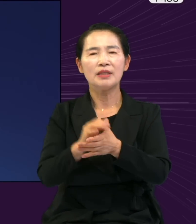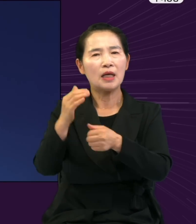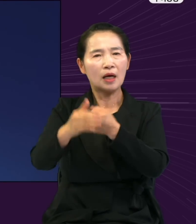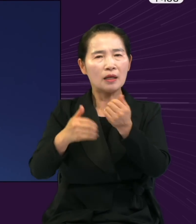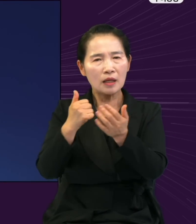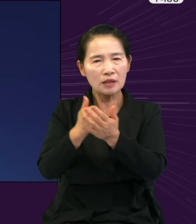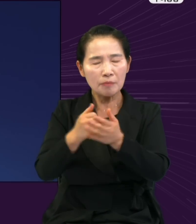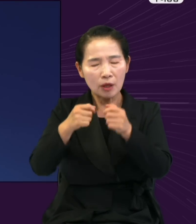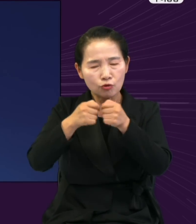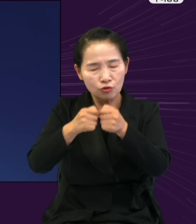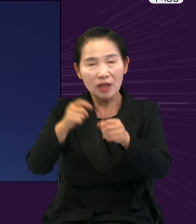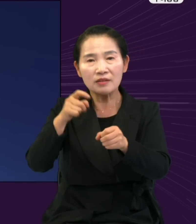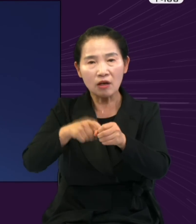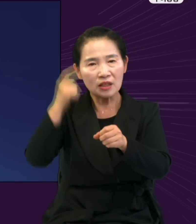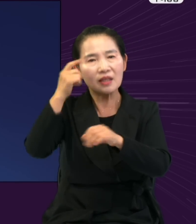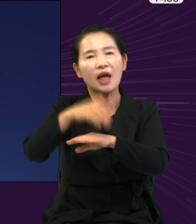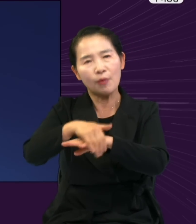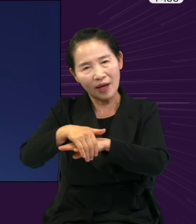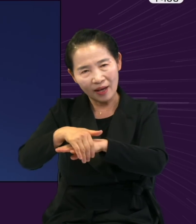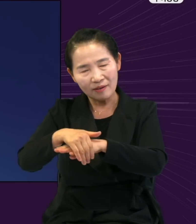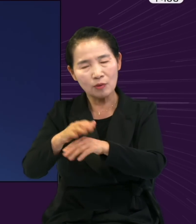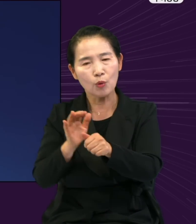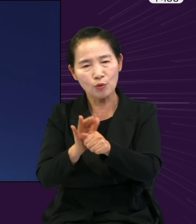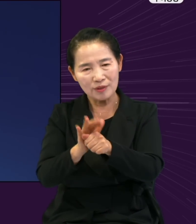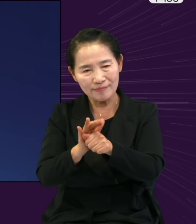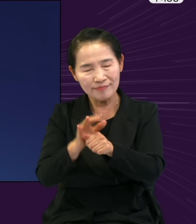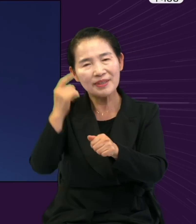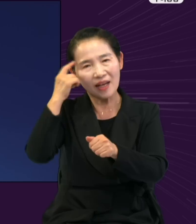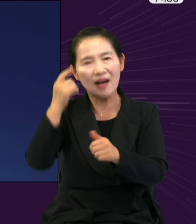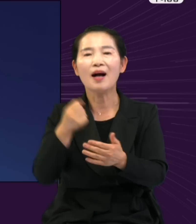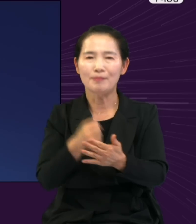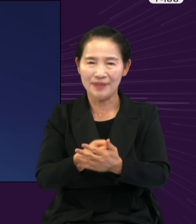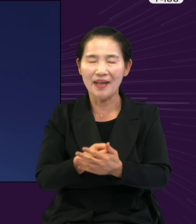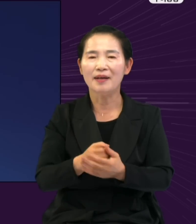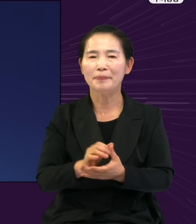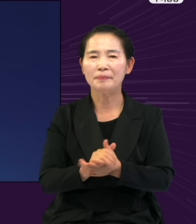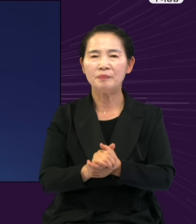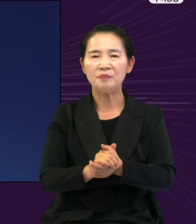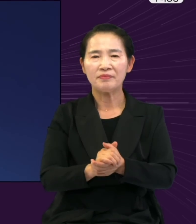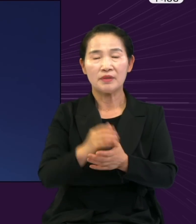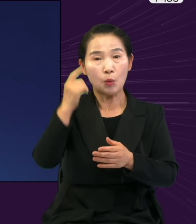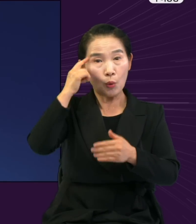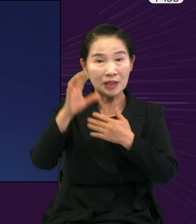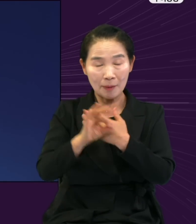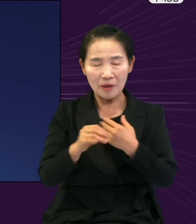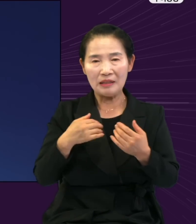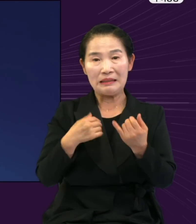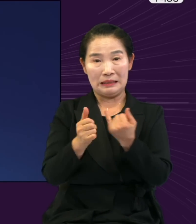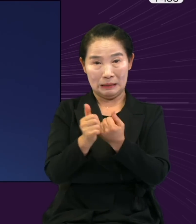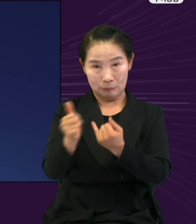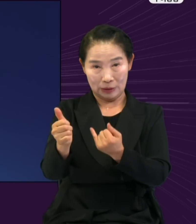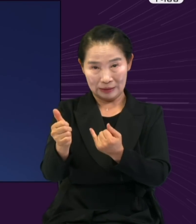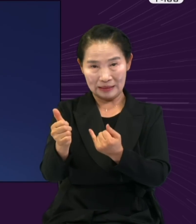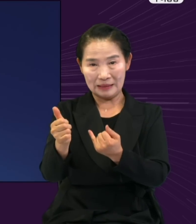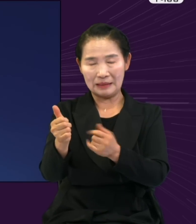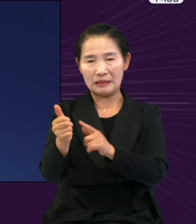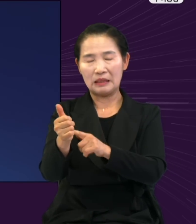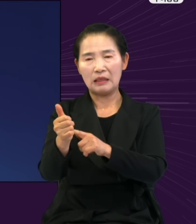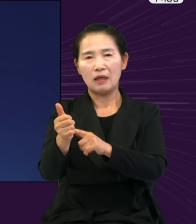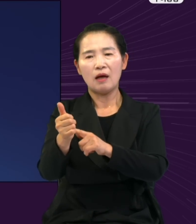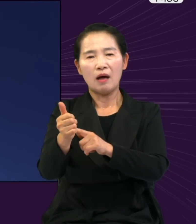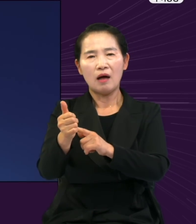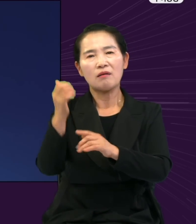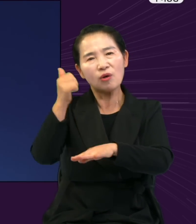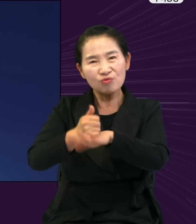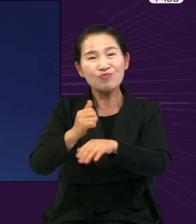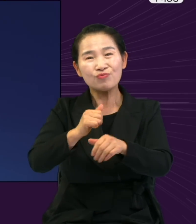개입이라고 생각합니다. 왜냐하면 제가 제 남편을 장례 치르고 그곳에